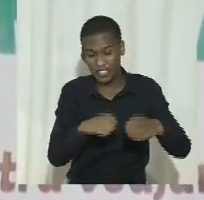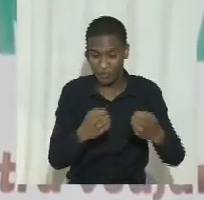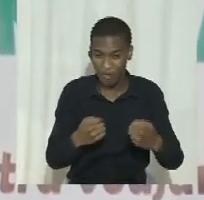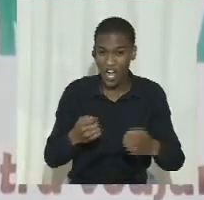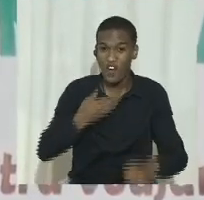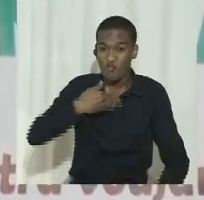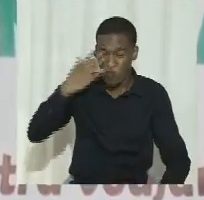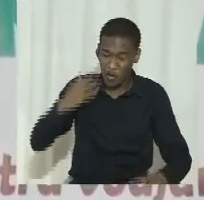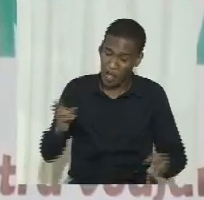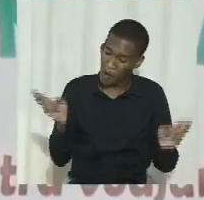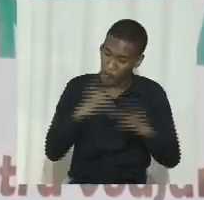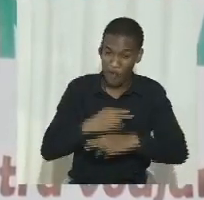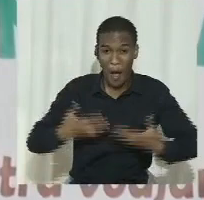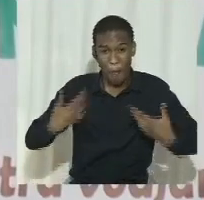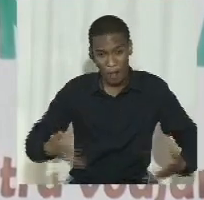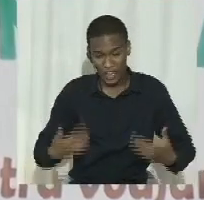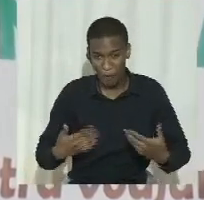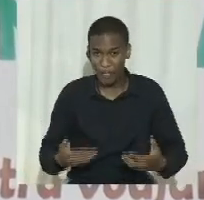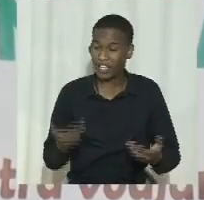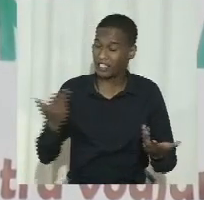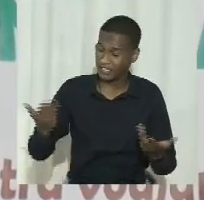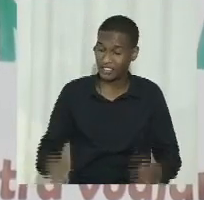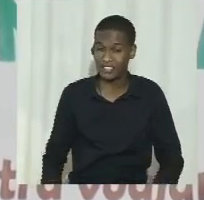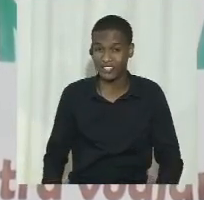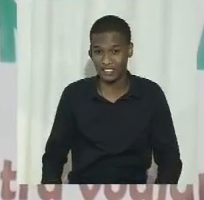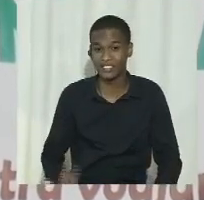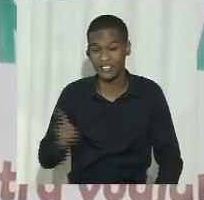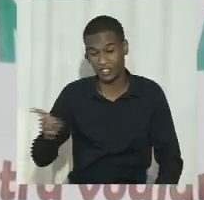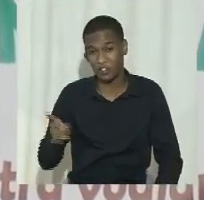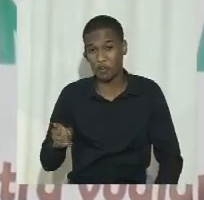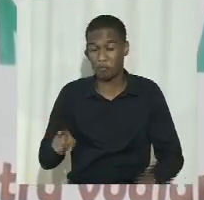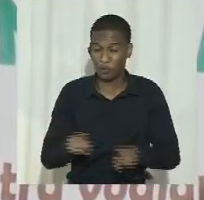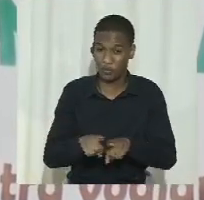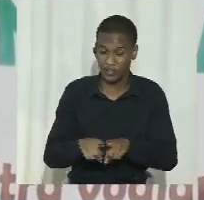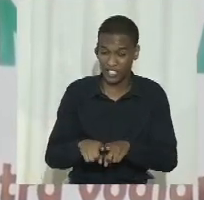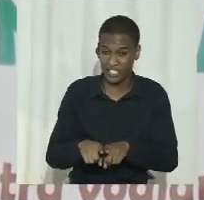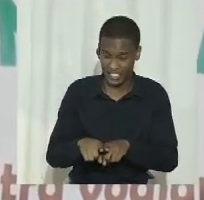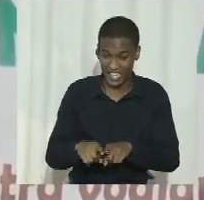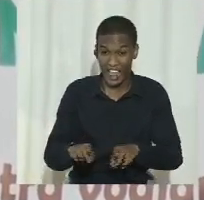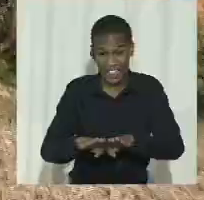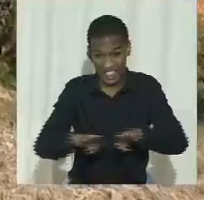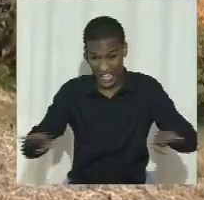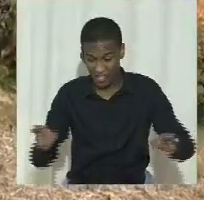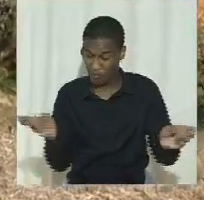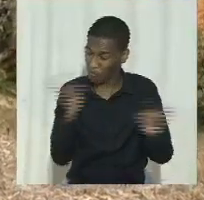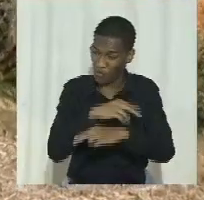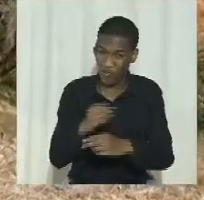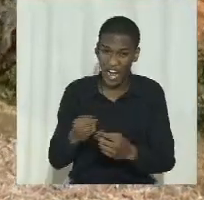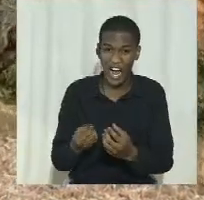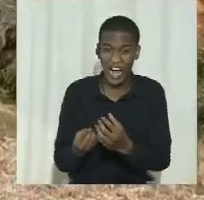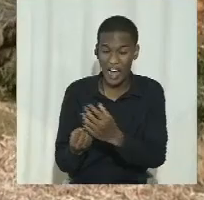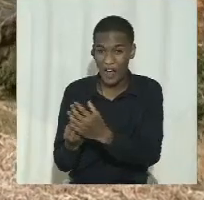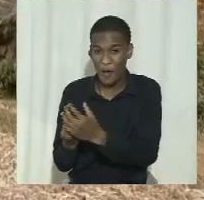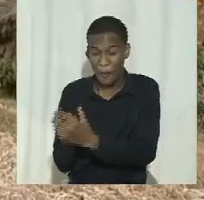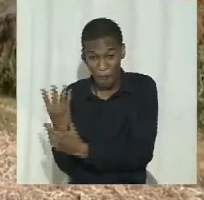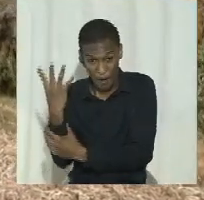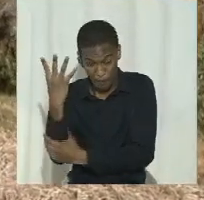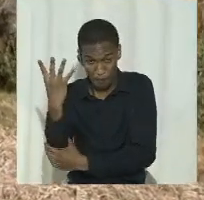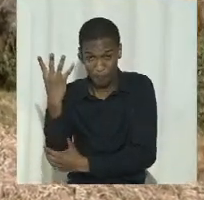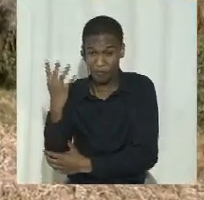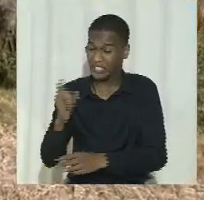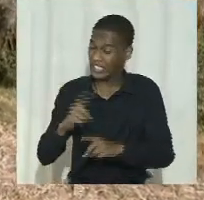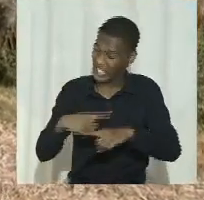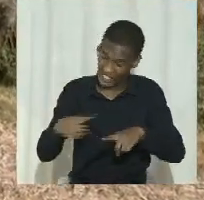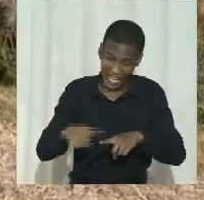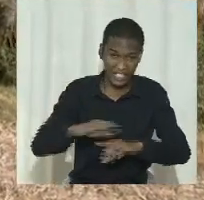ary indrindra ihany koa izany a miakatra ny faratsinin'ny tahapamokaran'ny tany noho ny fahasimbanany amin'ny fampiasana tsy